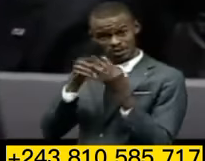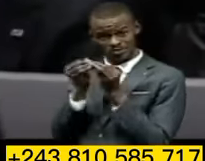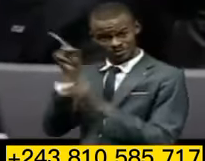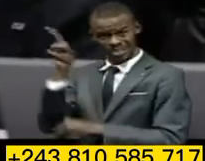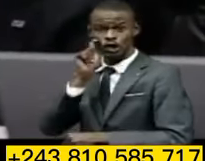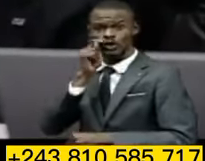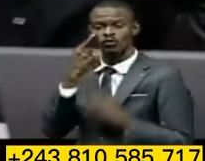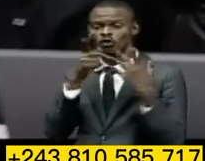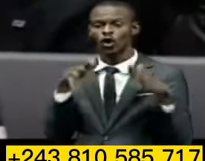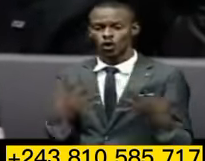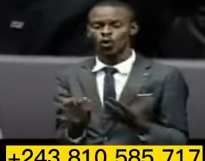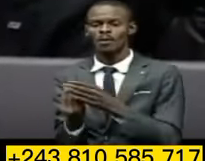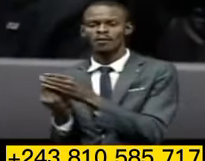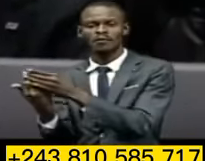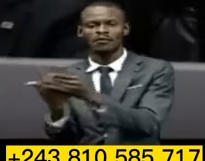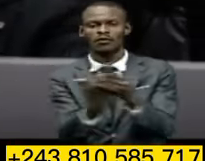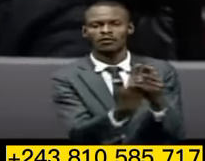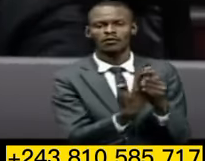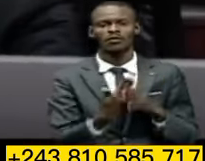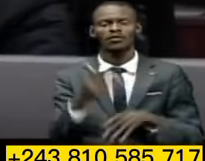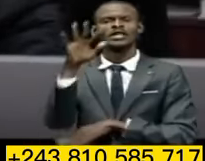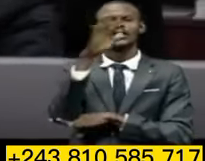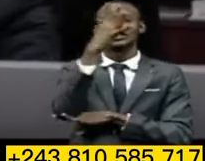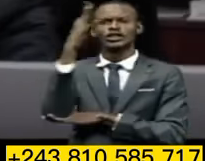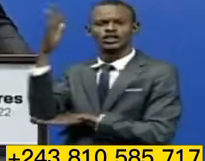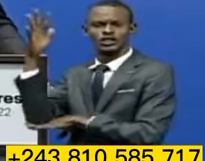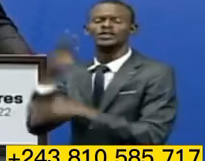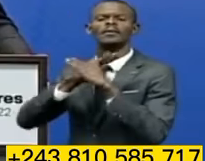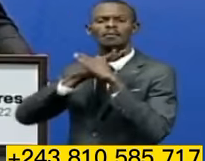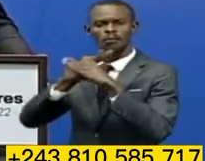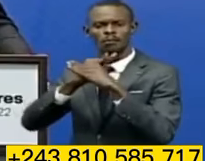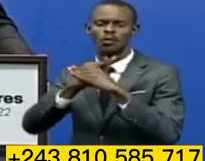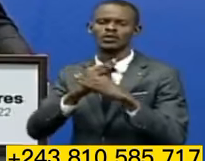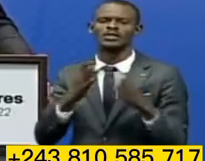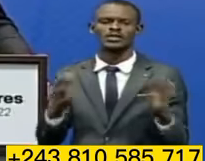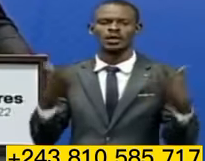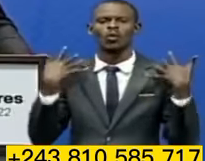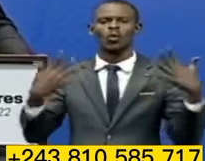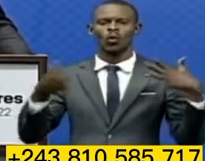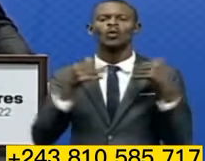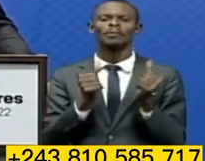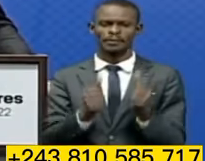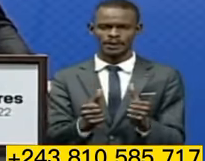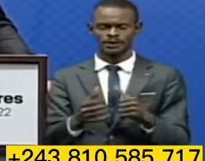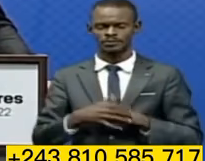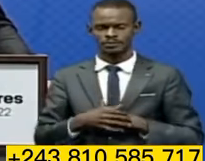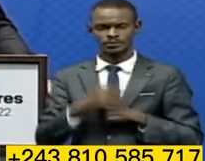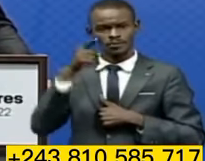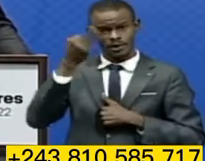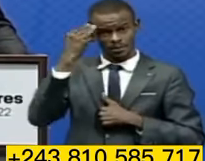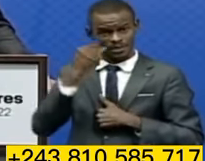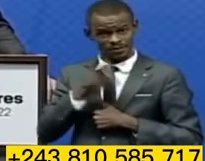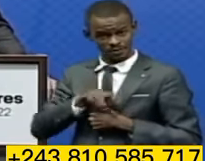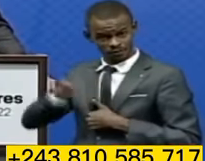congolaise verte, résiliente et à faible émission de carbone. En marge de cette mission officielle, le